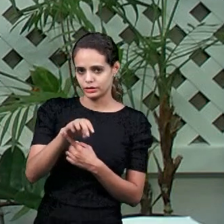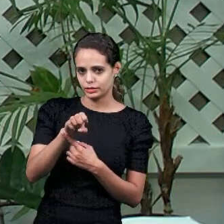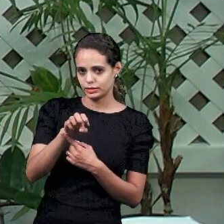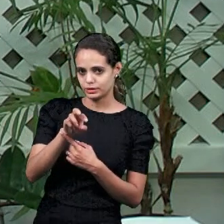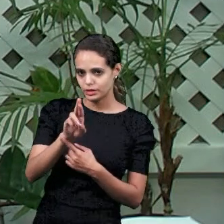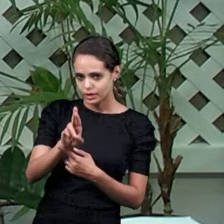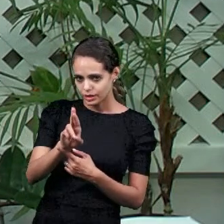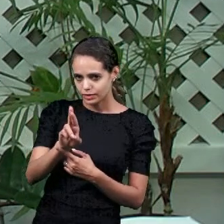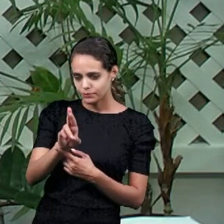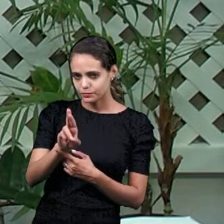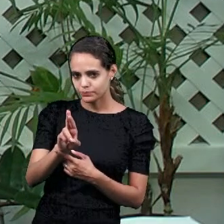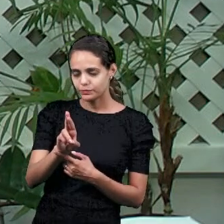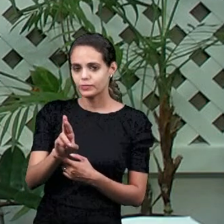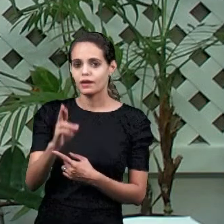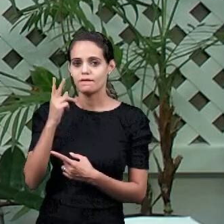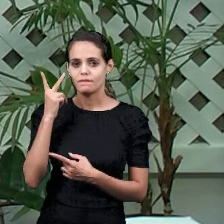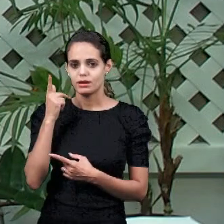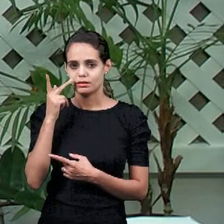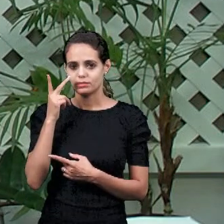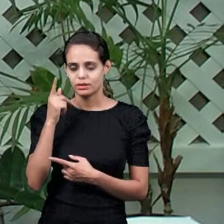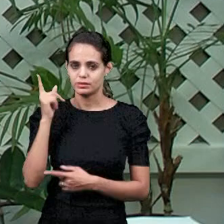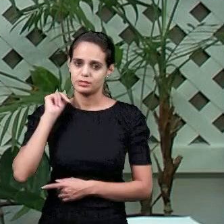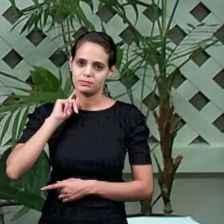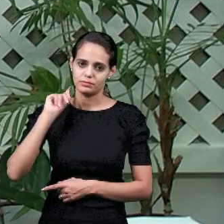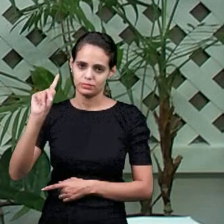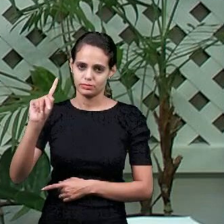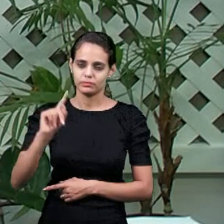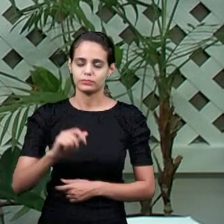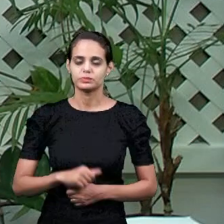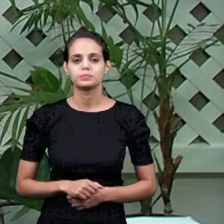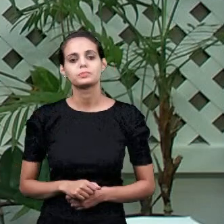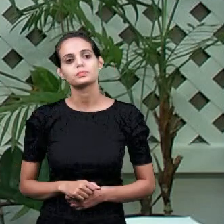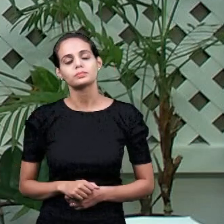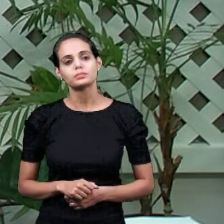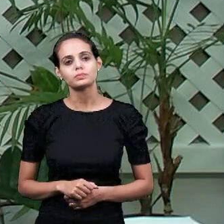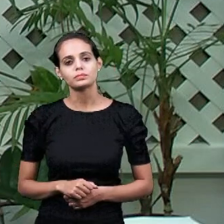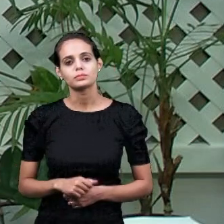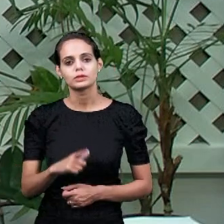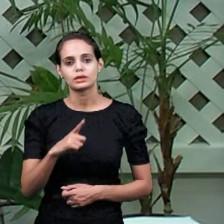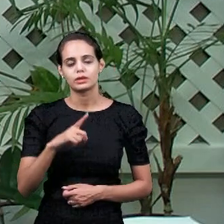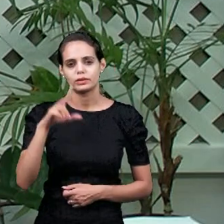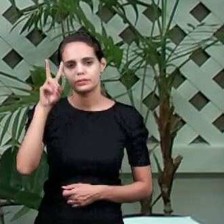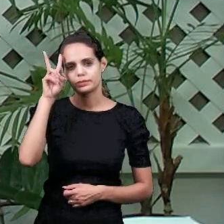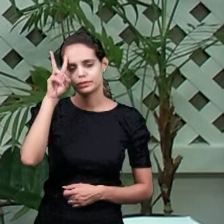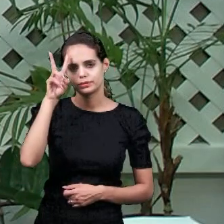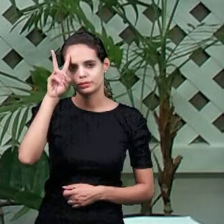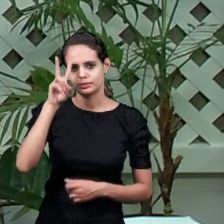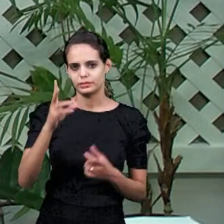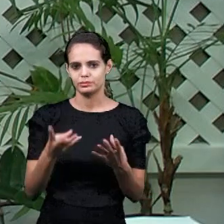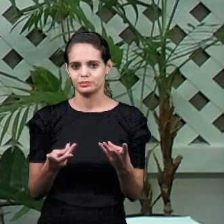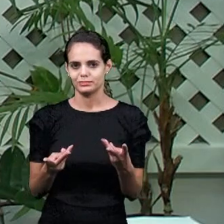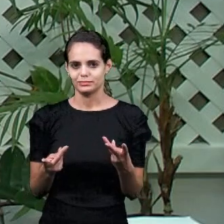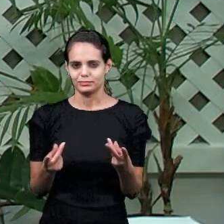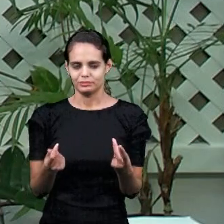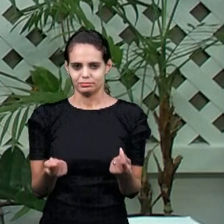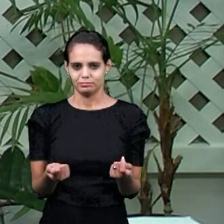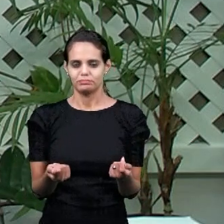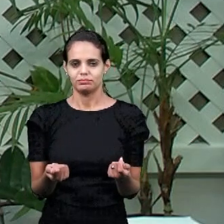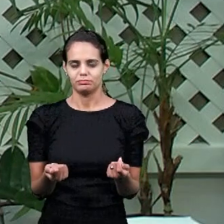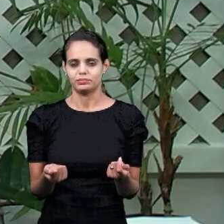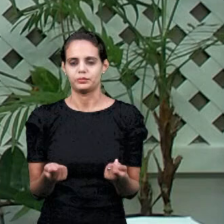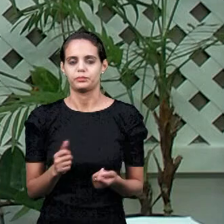pasteur Wagner, il a toute une histoire sensible. J'ai reçu une lettre de notre sœur Sarah